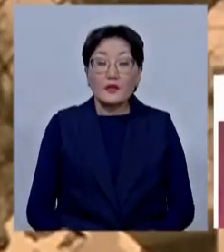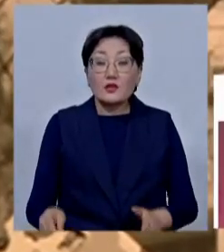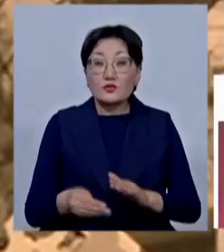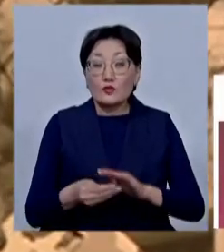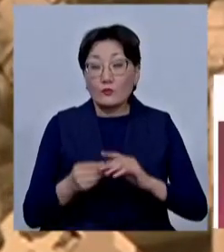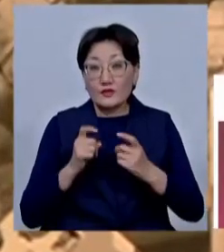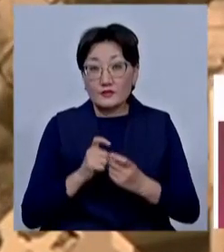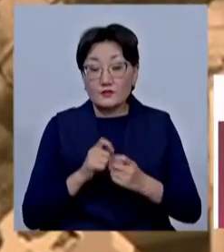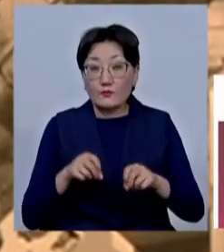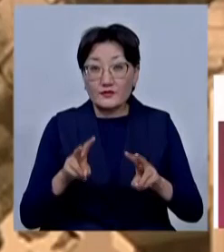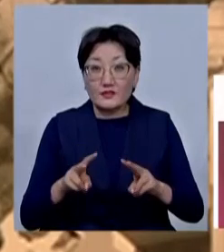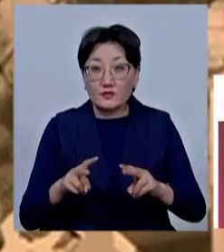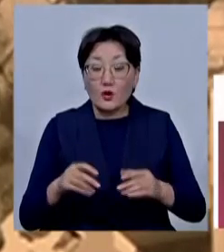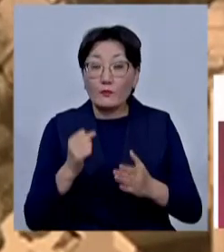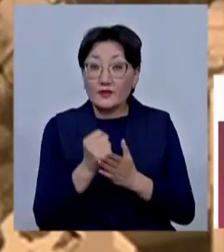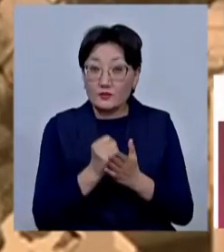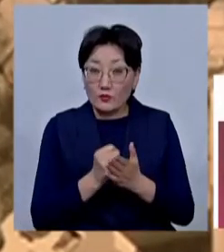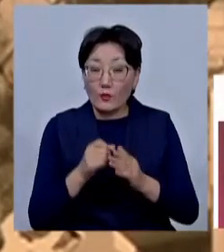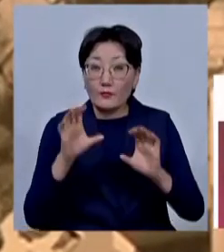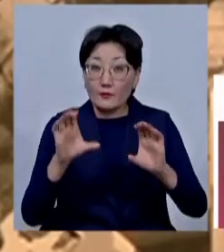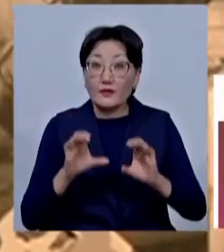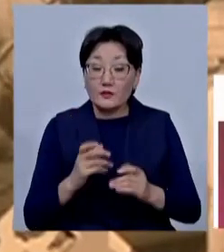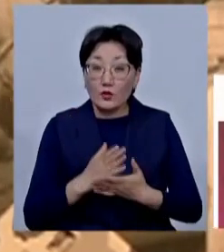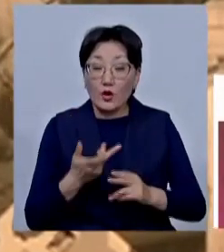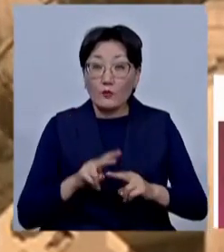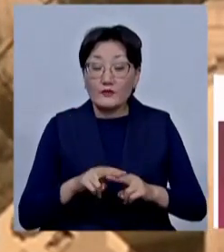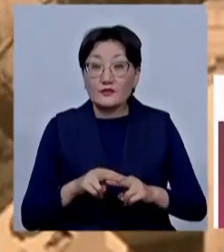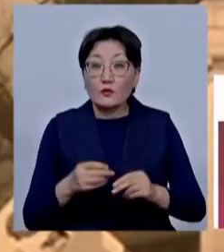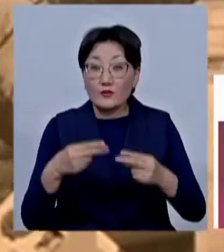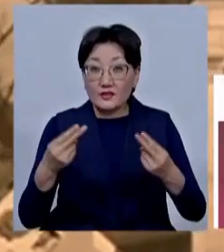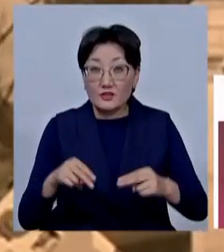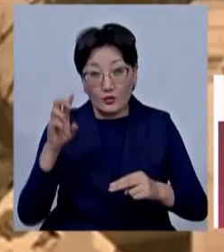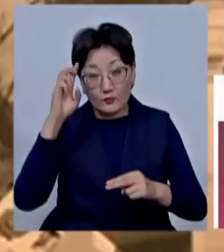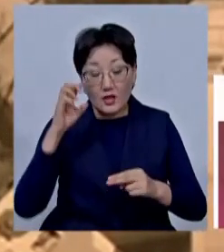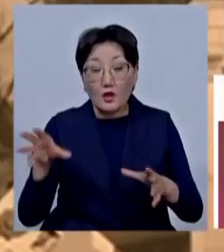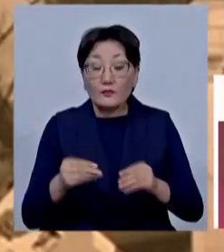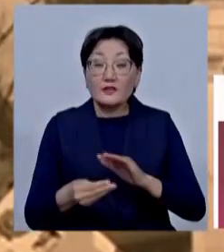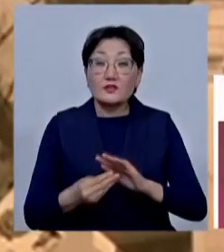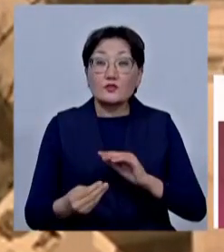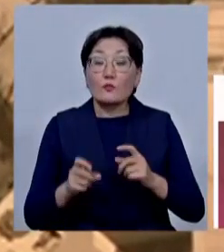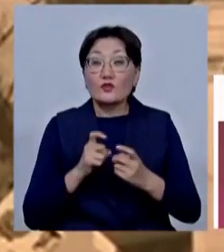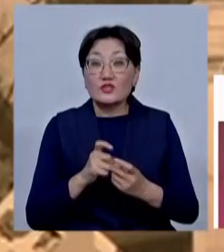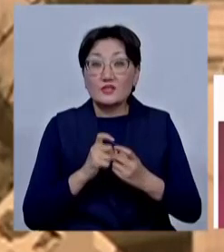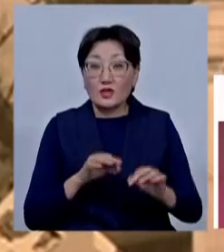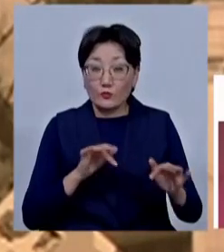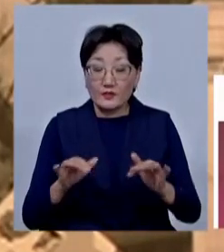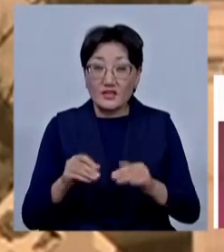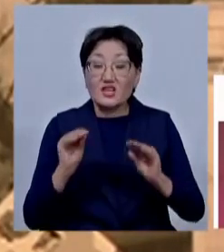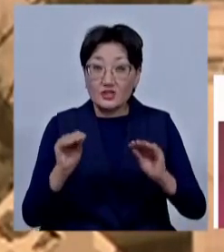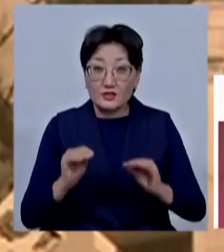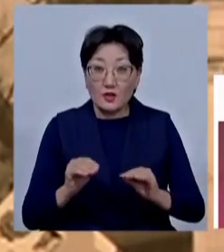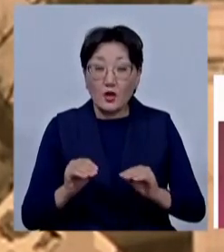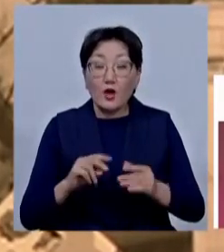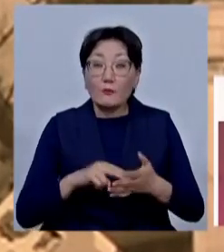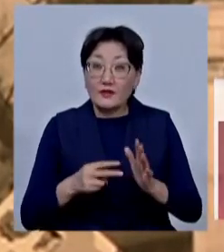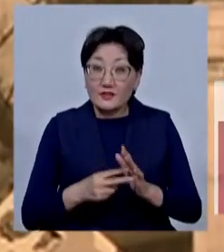Жемқорлықпен күрес туралы арнайы конвенция бар. Соның үшінші бабында бұл конвенцияға қол қойған мемлекет сыбайлас жемқорлықпен күресетін әрекеттері жазылған